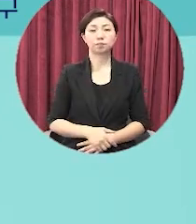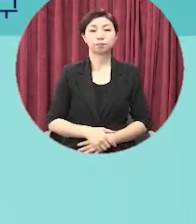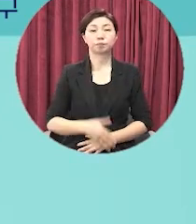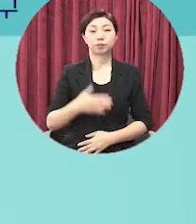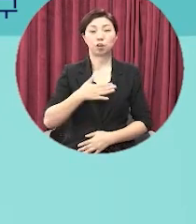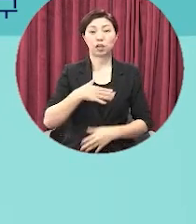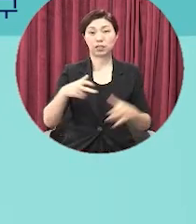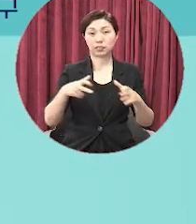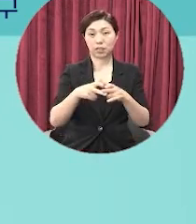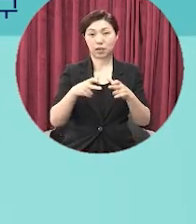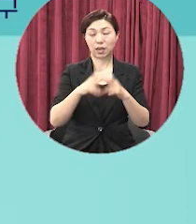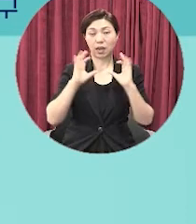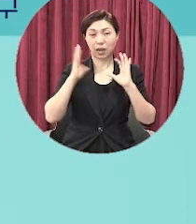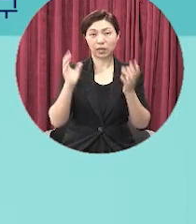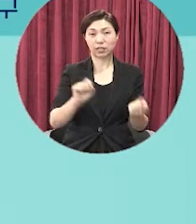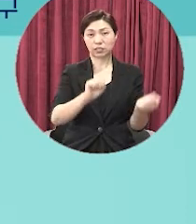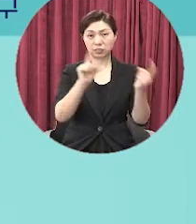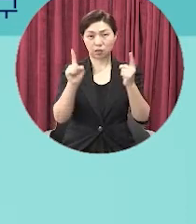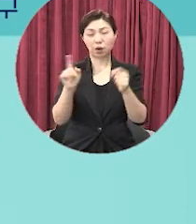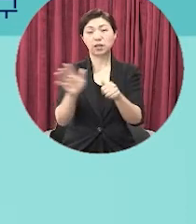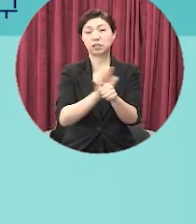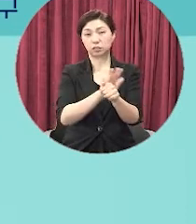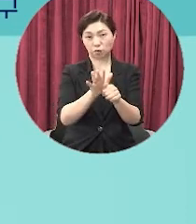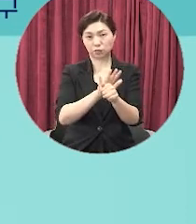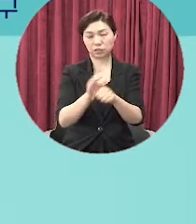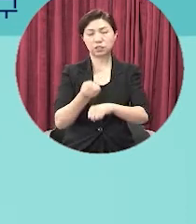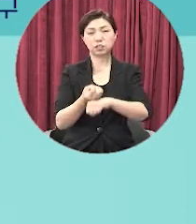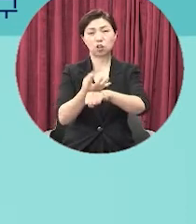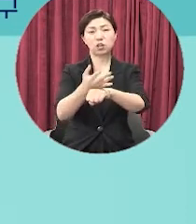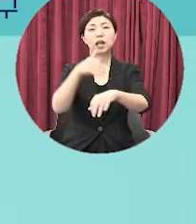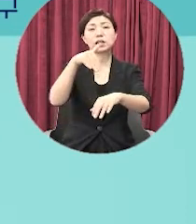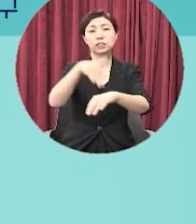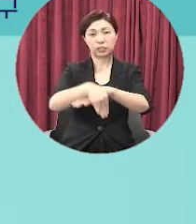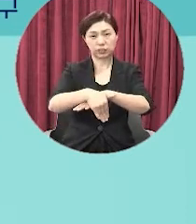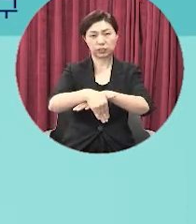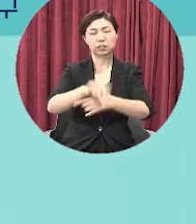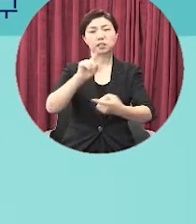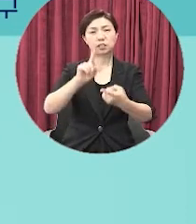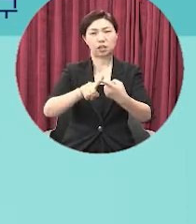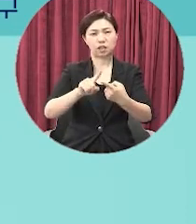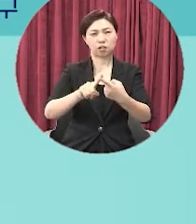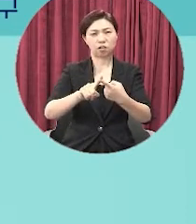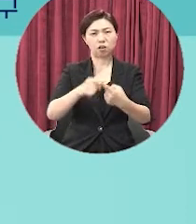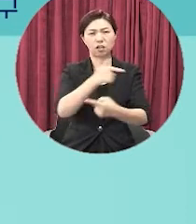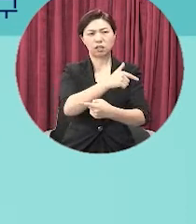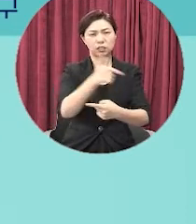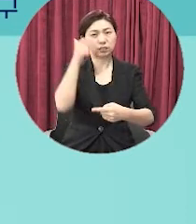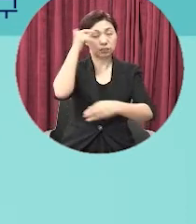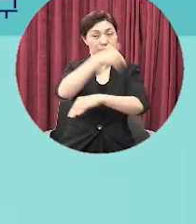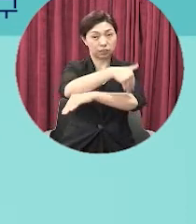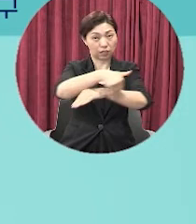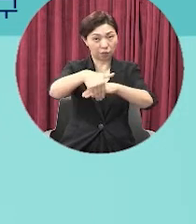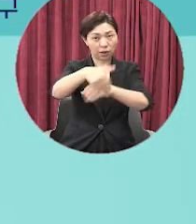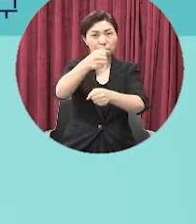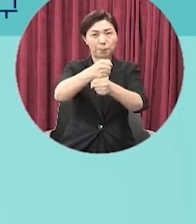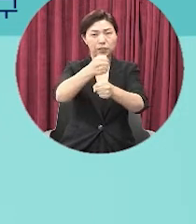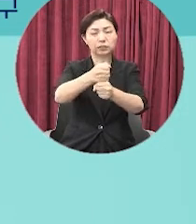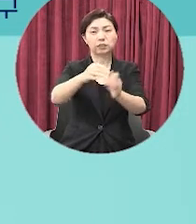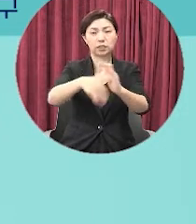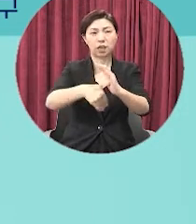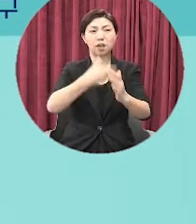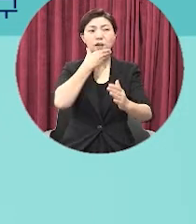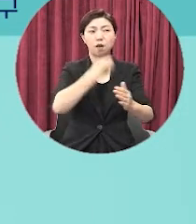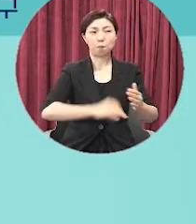장애아동 찰 서비스를 어떻게 어 전달을 할 것이냐를 좀 큰 그림을 그려 봤을 때 우선 혹은